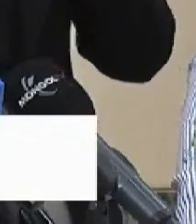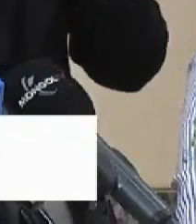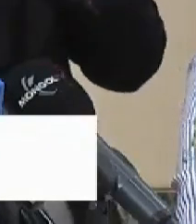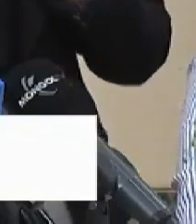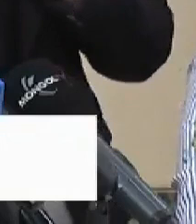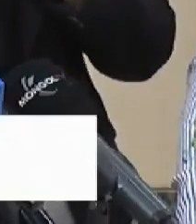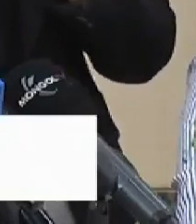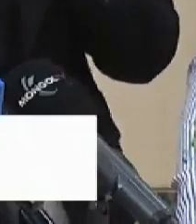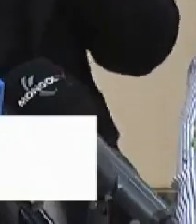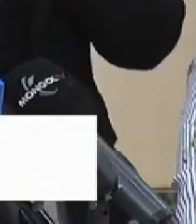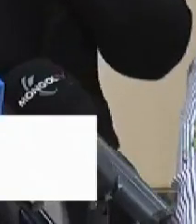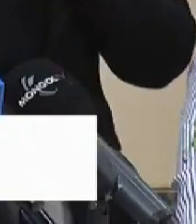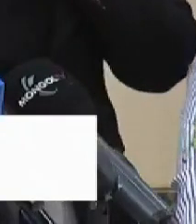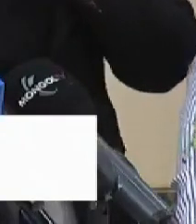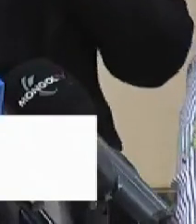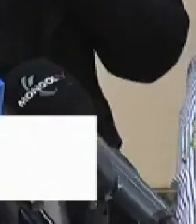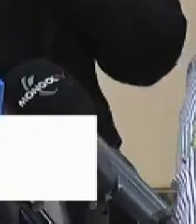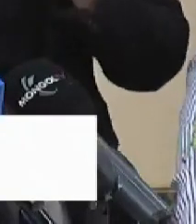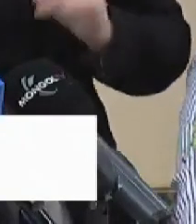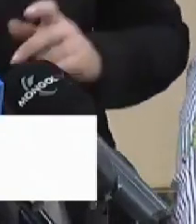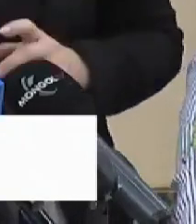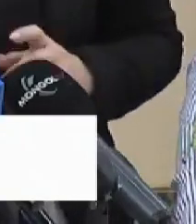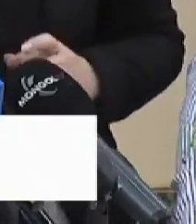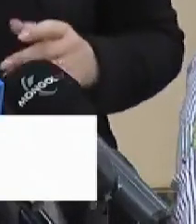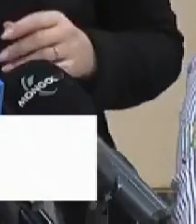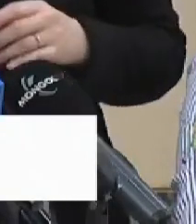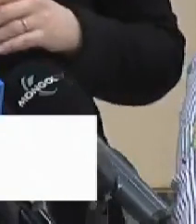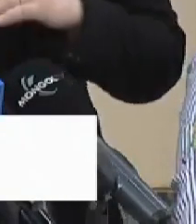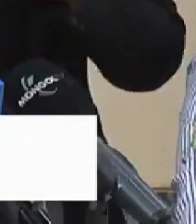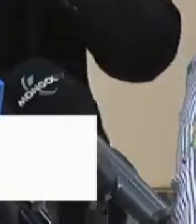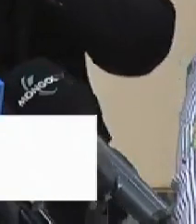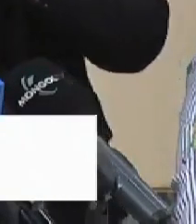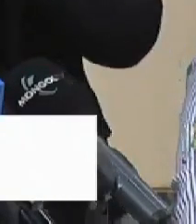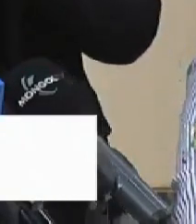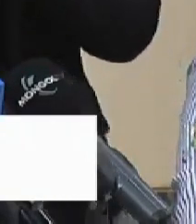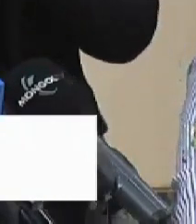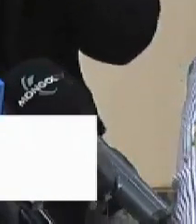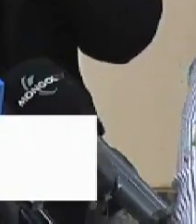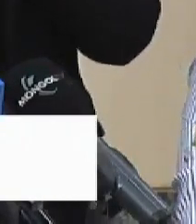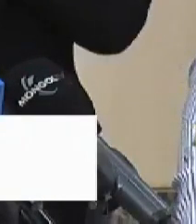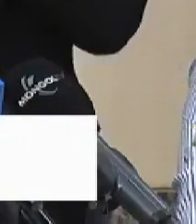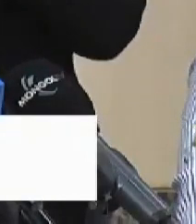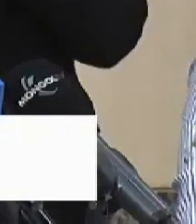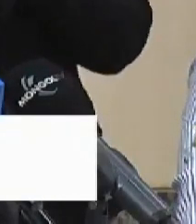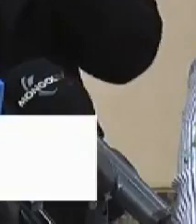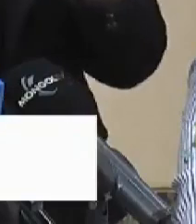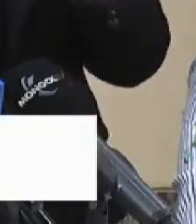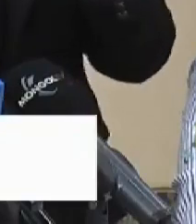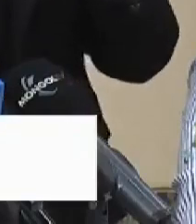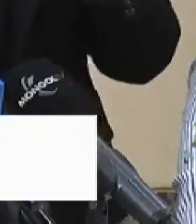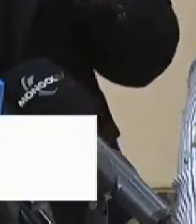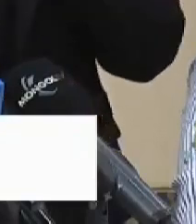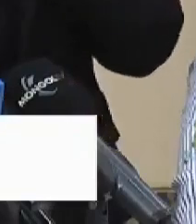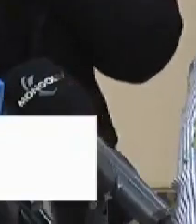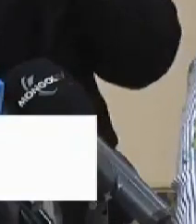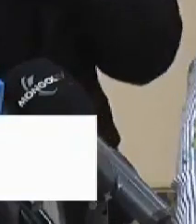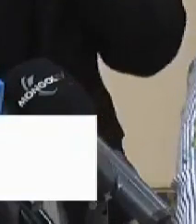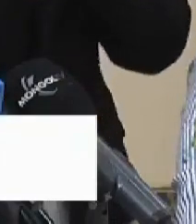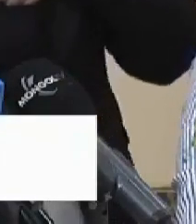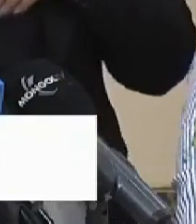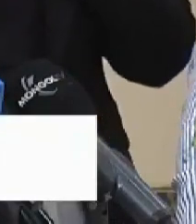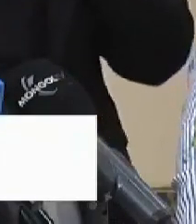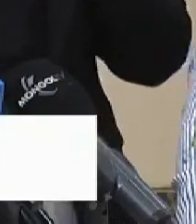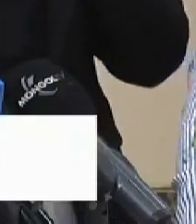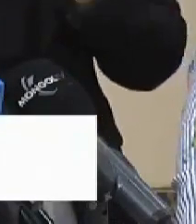үзүүлэх талаас нь бас бодлоцоорой. Яагаад гэвэл одоо хятадын эмнэлгүүд мань өөрөө ачаалттай байгаа тийм ээ. Тэр хүрээнд бол бас халдвар авах магадлал эрсдэл өндөр байгаа гэдгийг